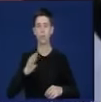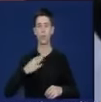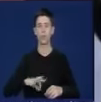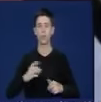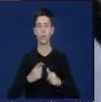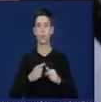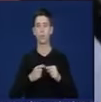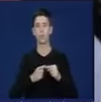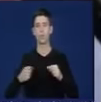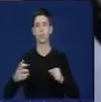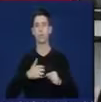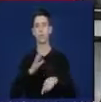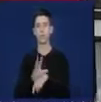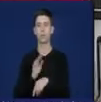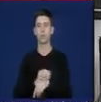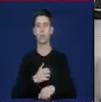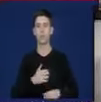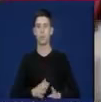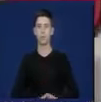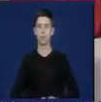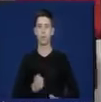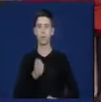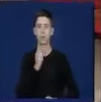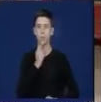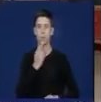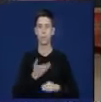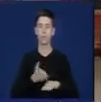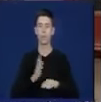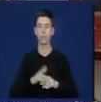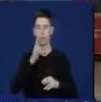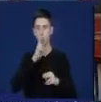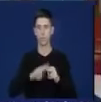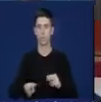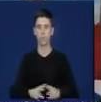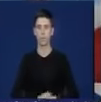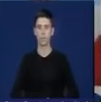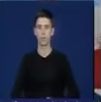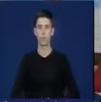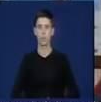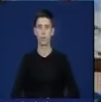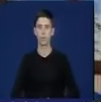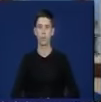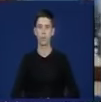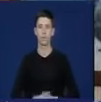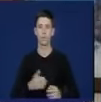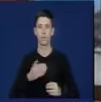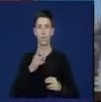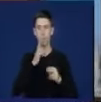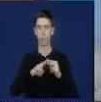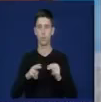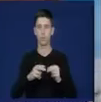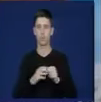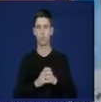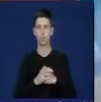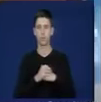isə davamçısı görmək istəyirdi. Çox çətindir biz üçün, ağır itkidir biz üçün. Samidin gitməyə. Biz